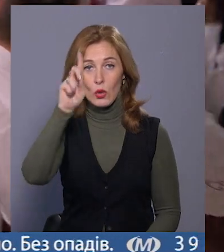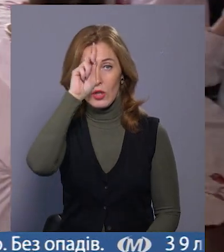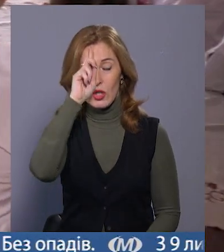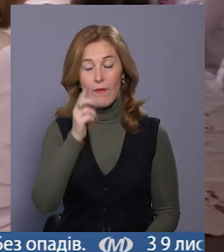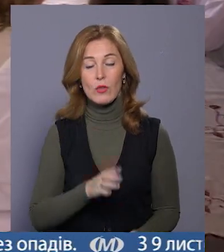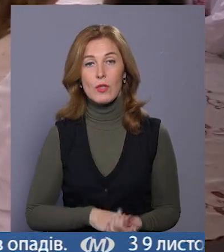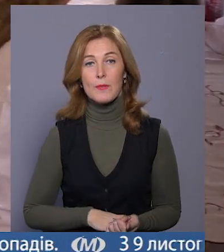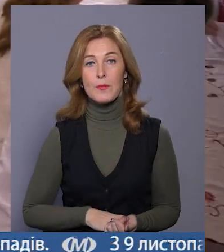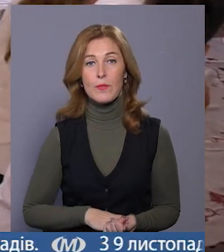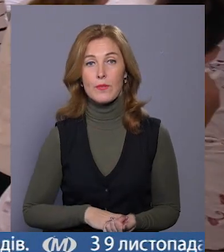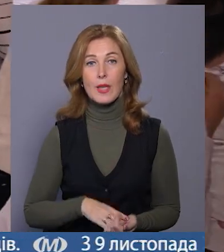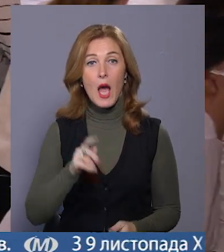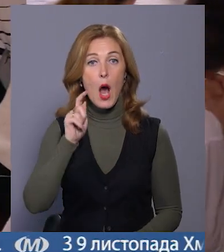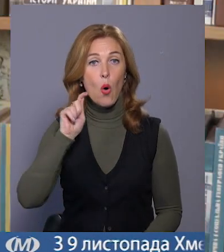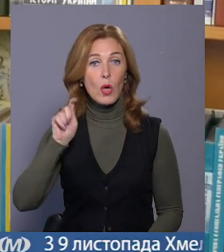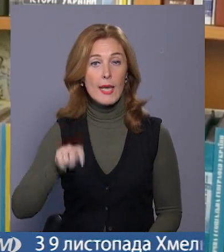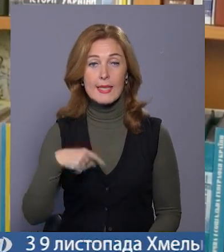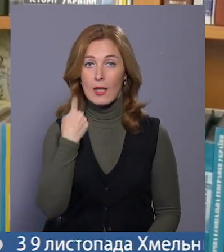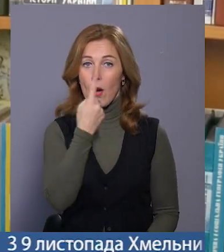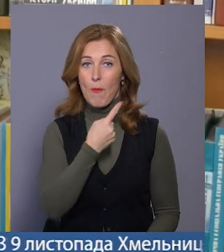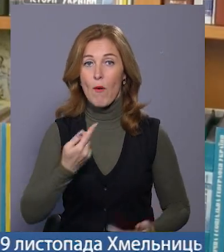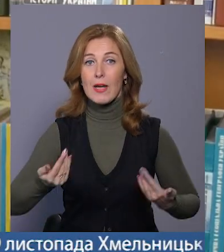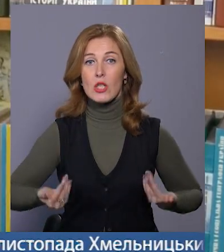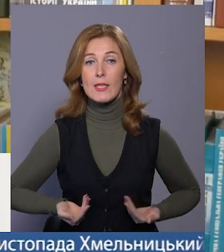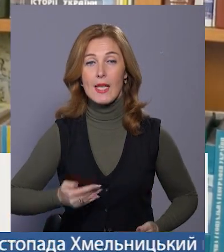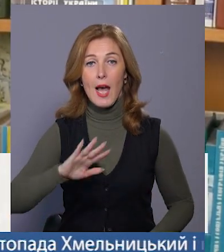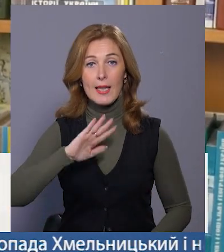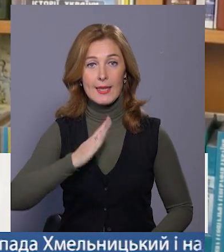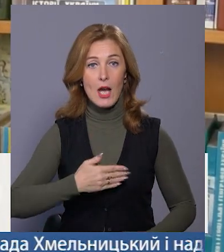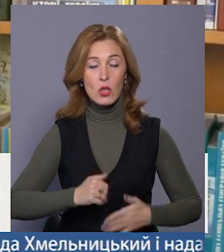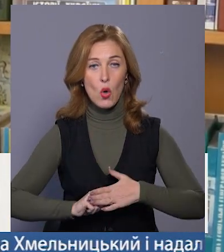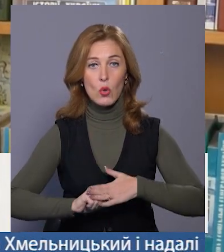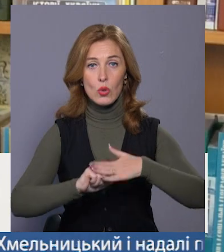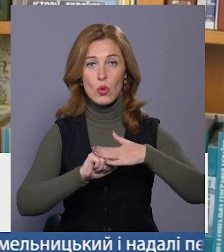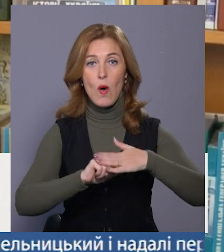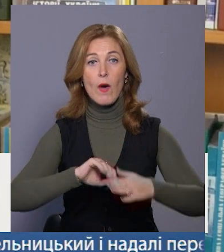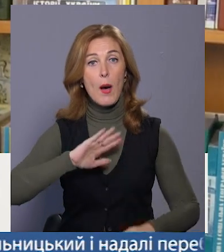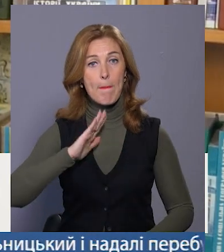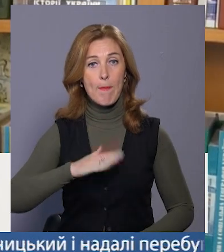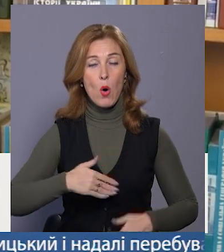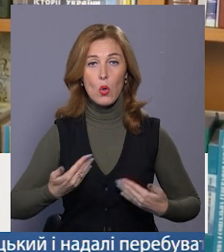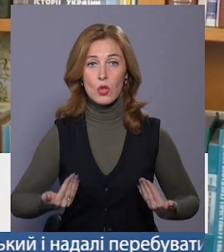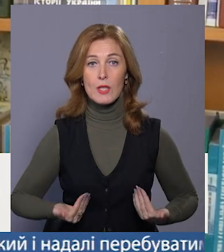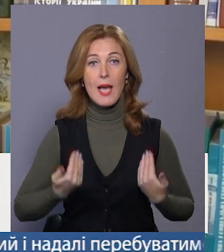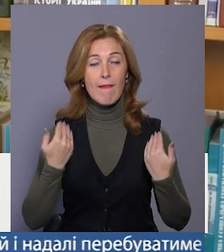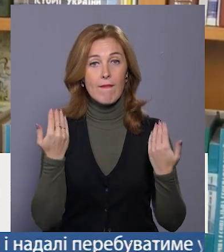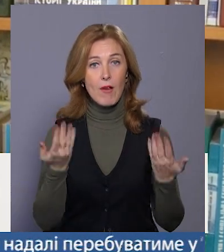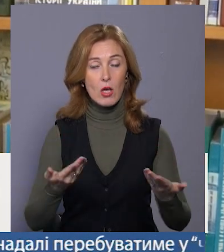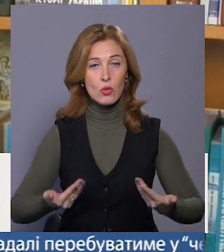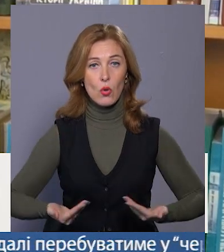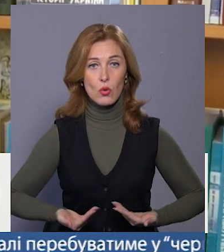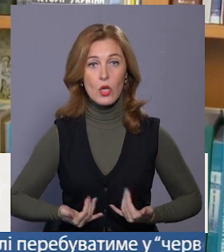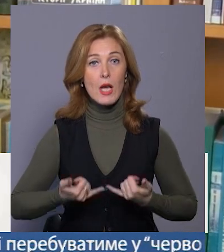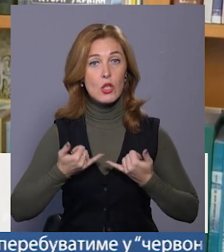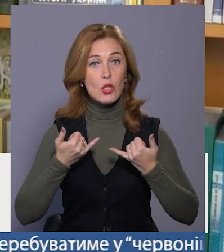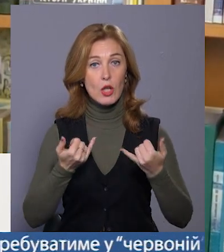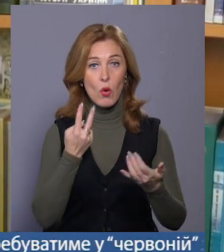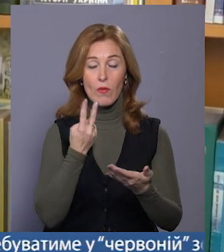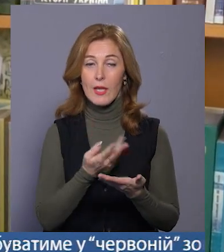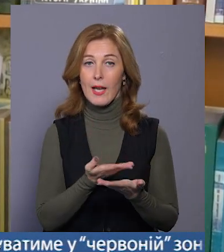бо українська мова – життя нашого основа. Мого життя, вашого життя, шановні